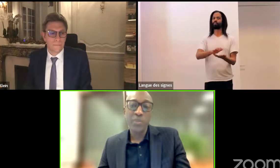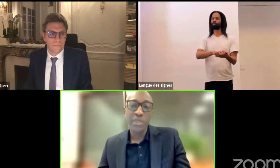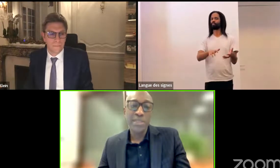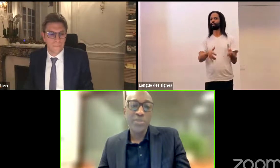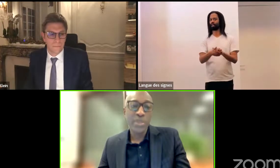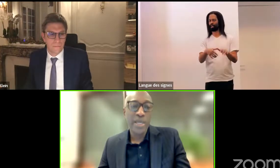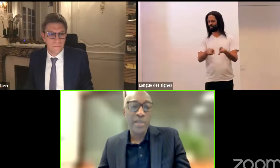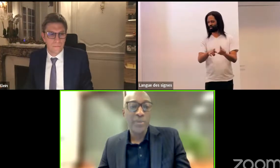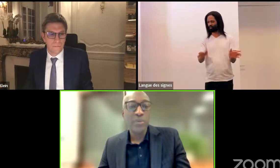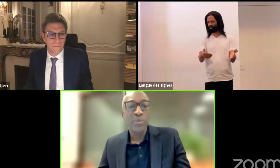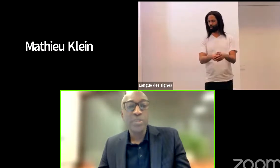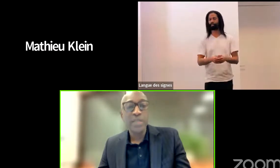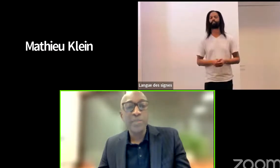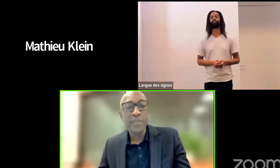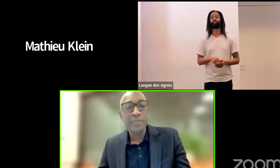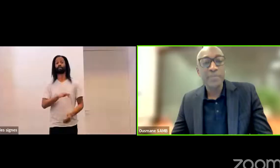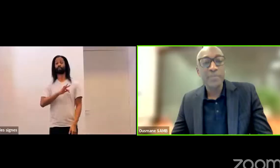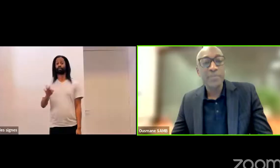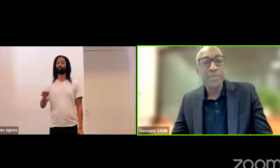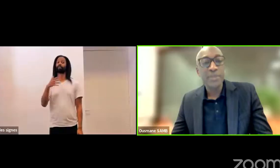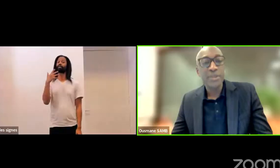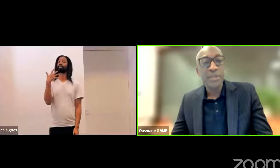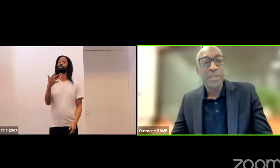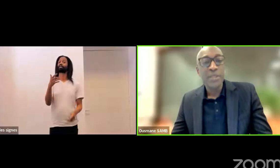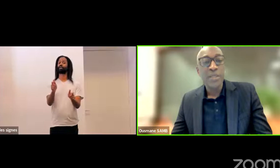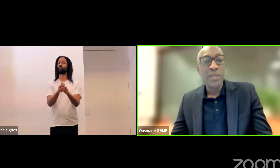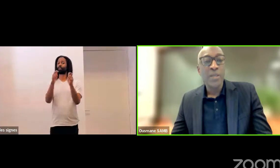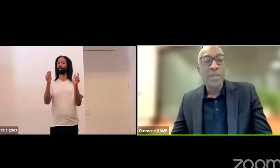cinq entreprises nationales ont elles-mêmes